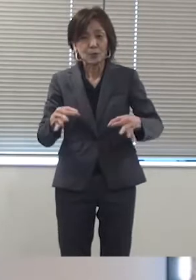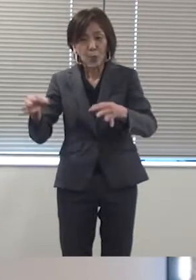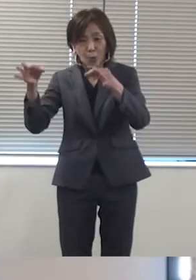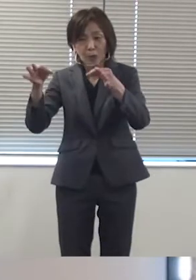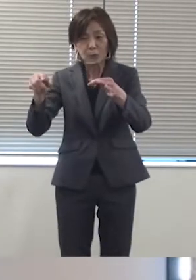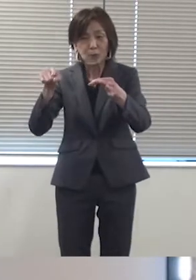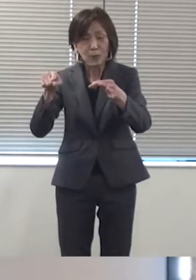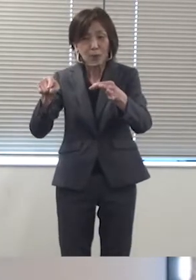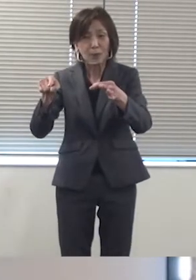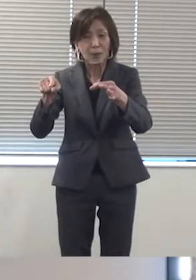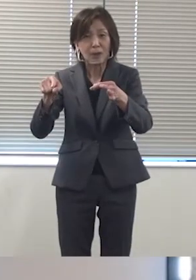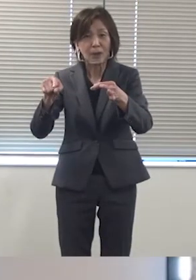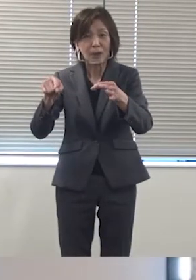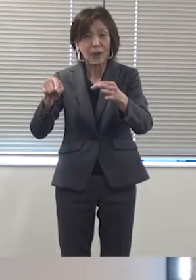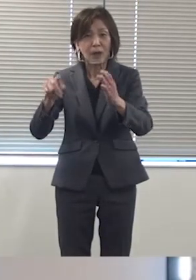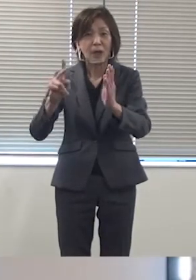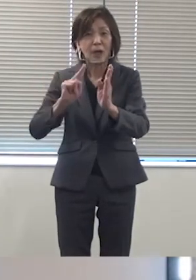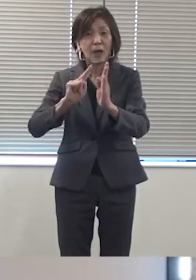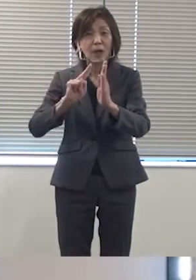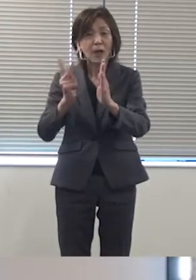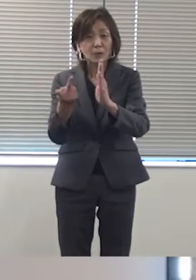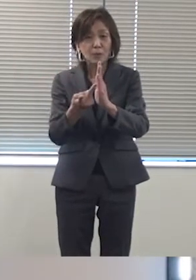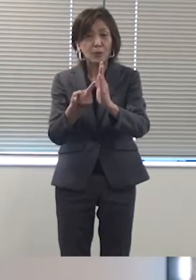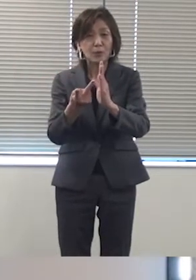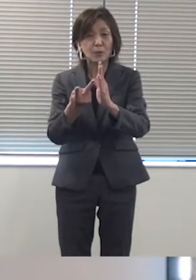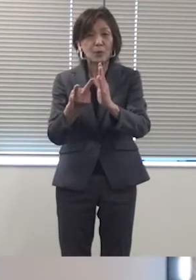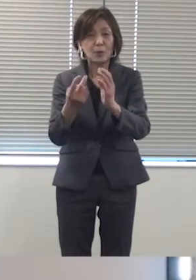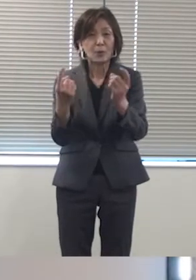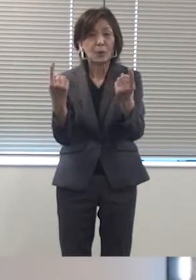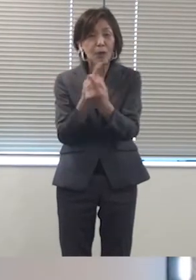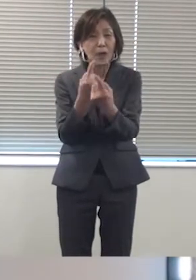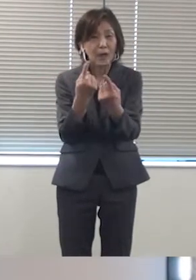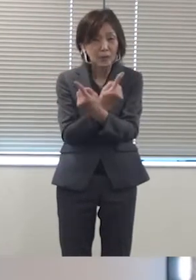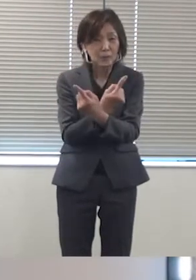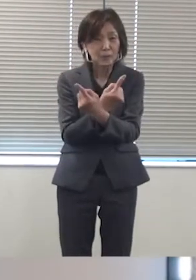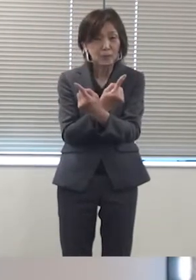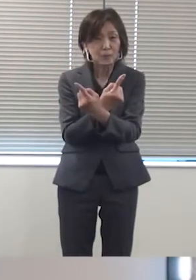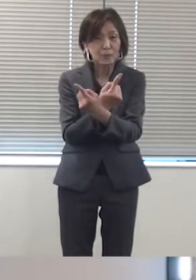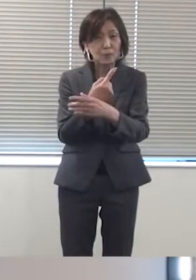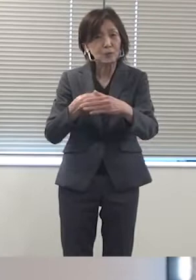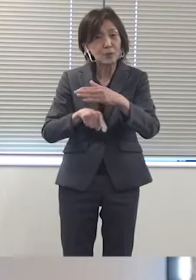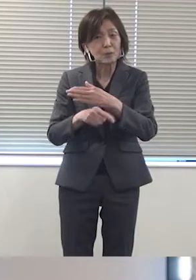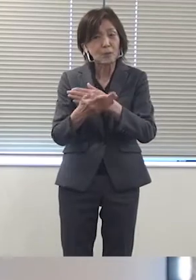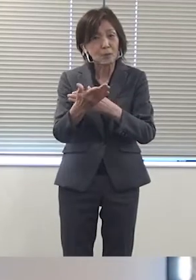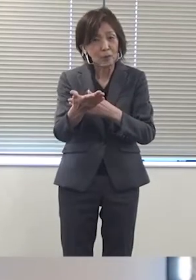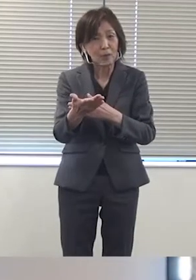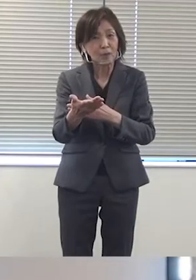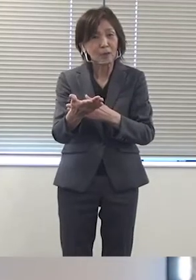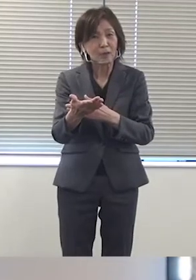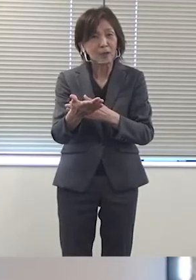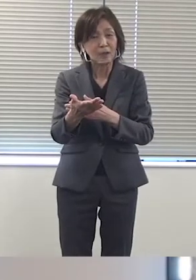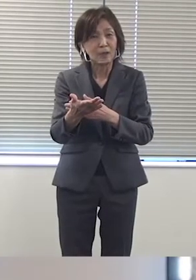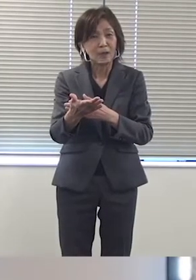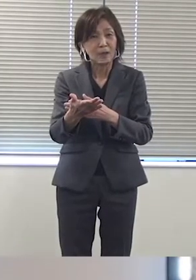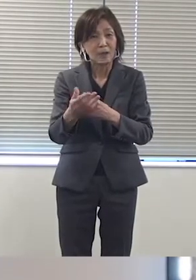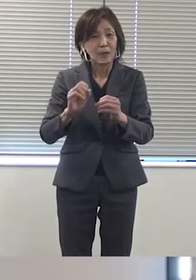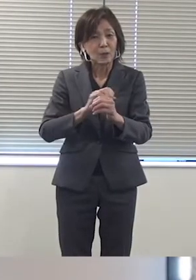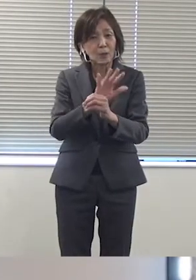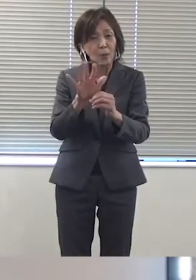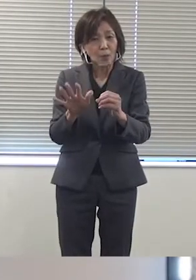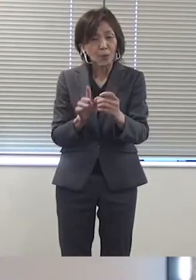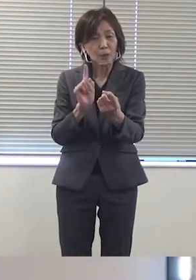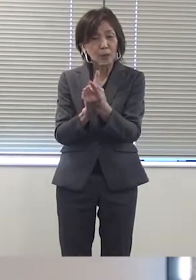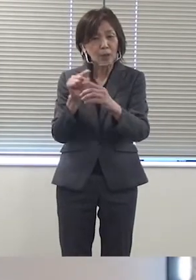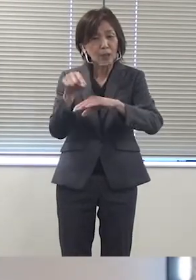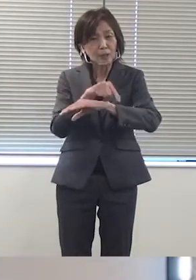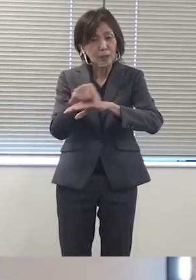があるからこうなったのか、それともコロナ対策が思ったよりこう積み上がったので、こういう増額になったのか、ちょっと改めてそこら辺の積み